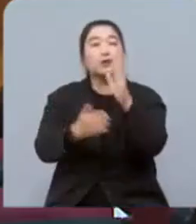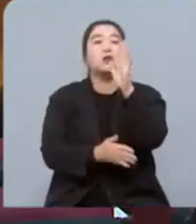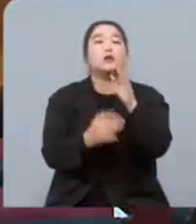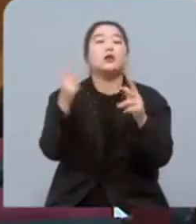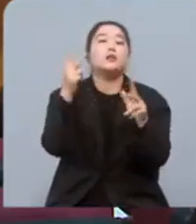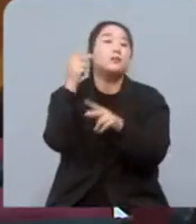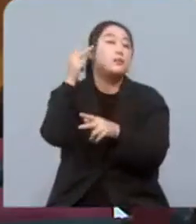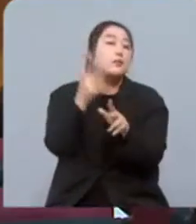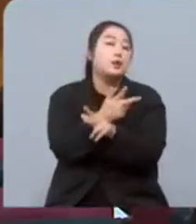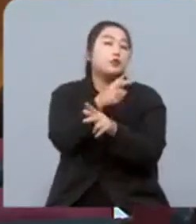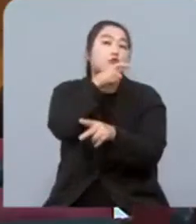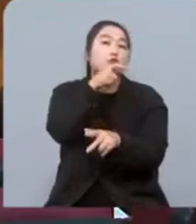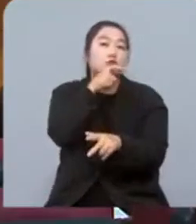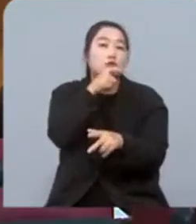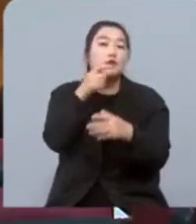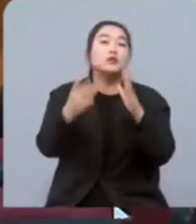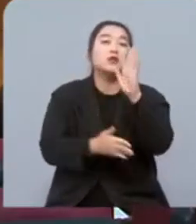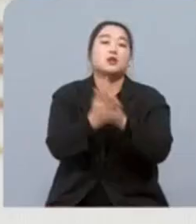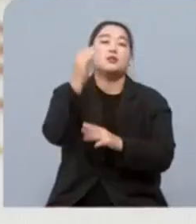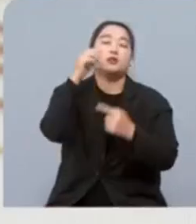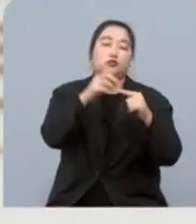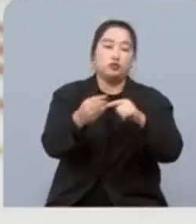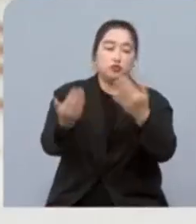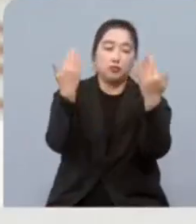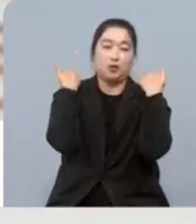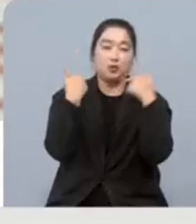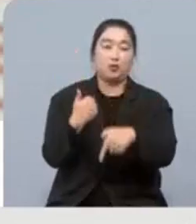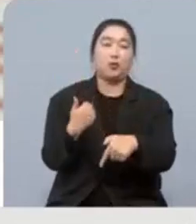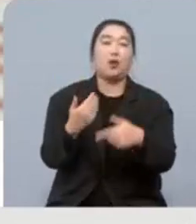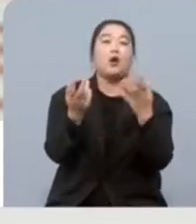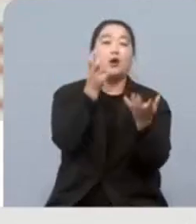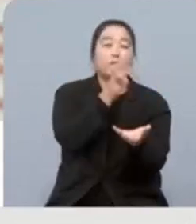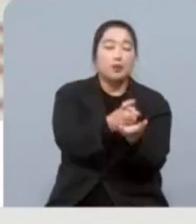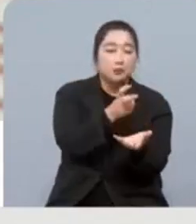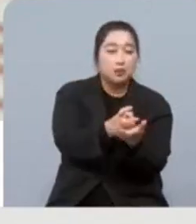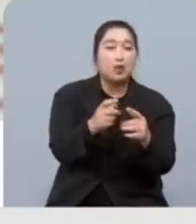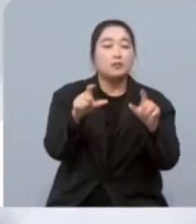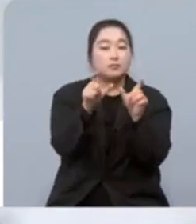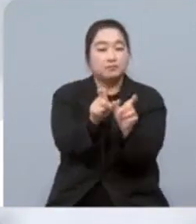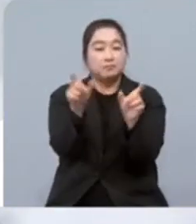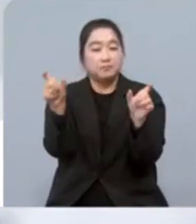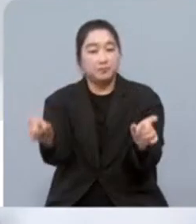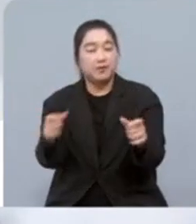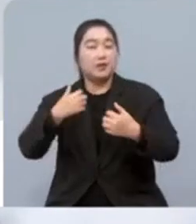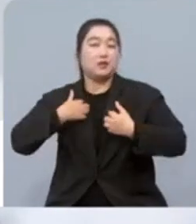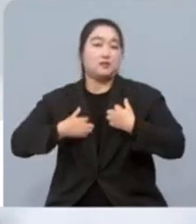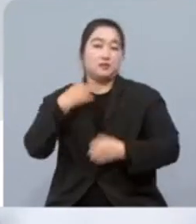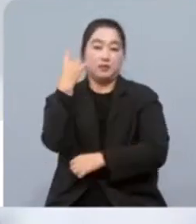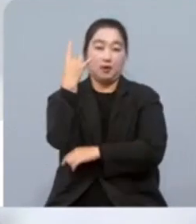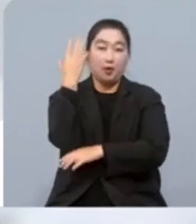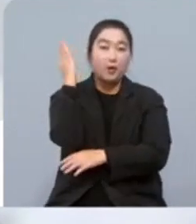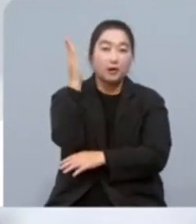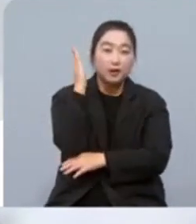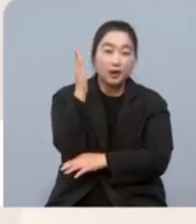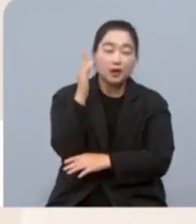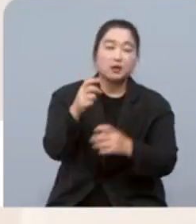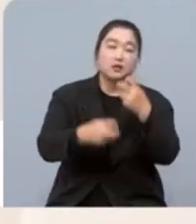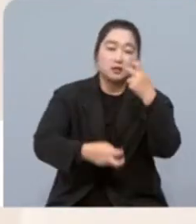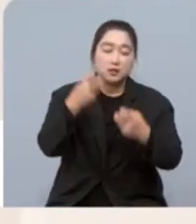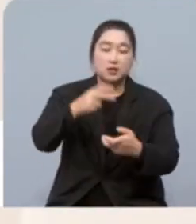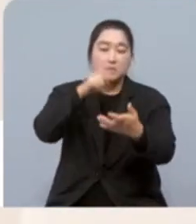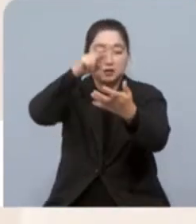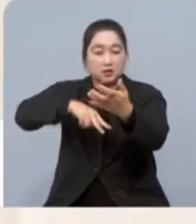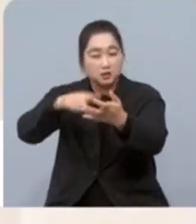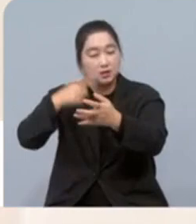시민국어문화학교입니다. 한글의 역사를 비롯해 맞춤법과 표준어, 띄어쓰기, 재미있는 어원 이야기와 디지털 시대의